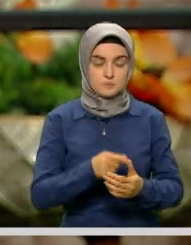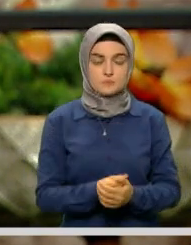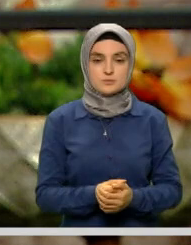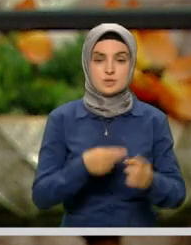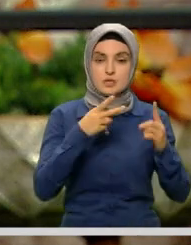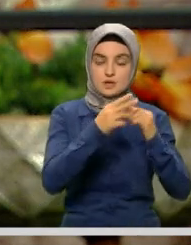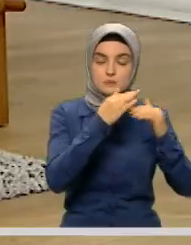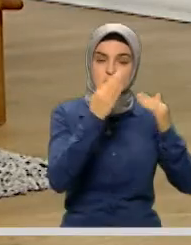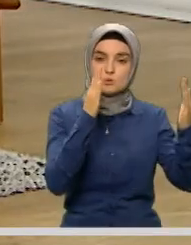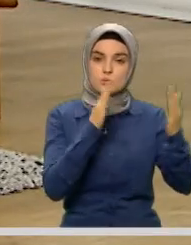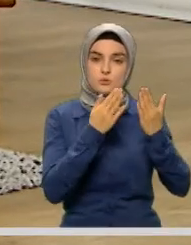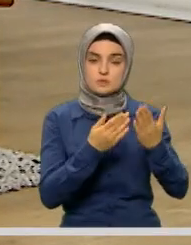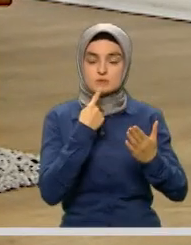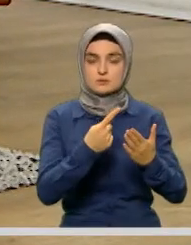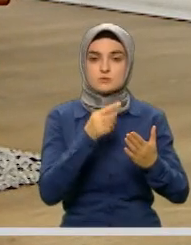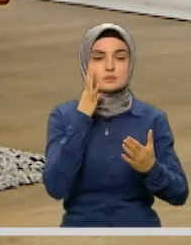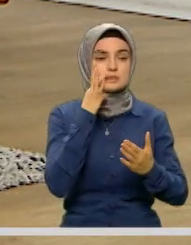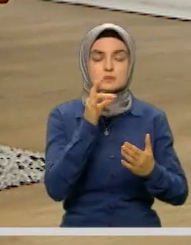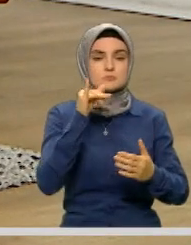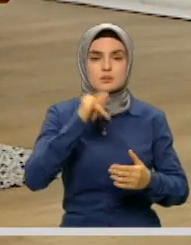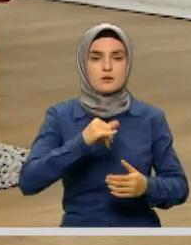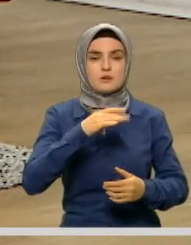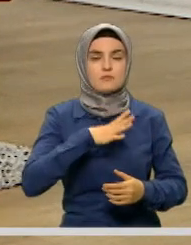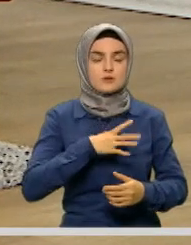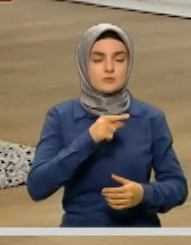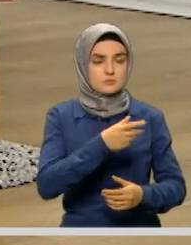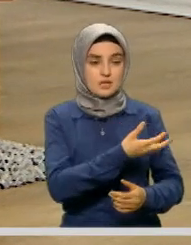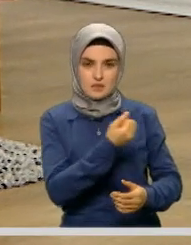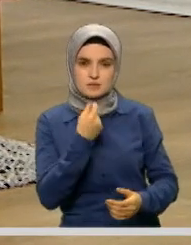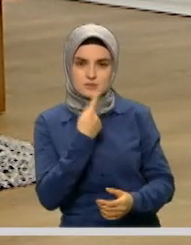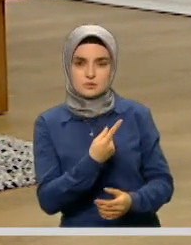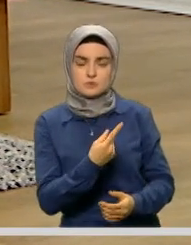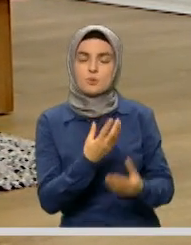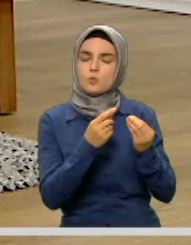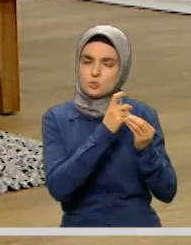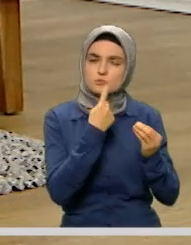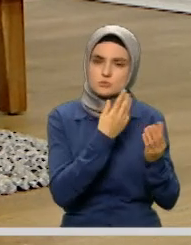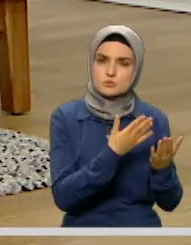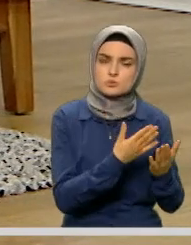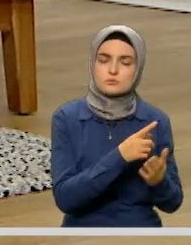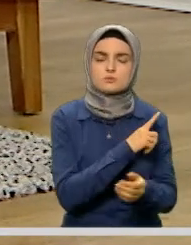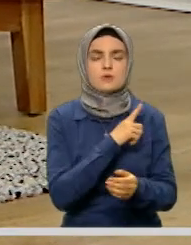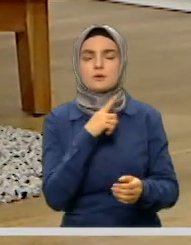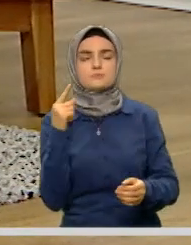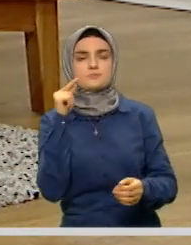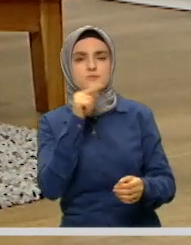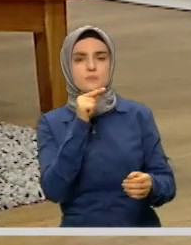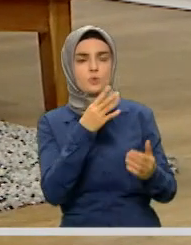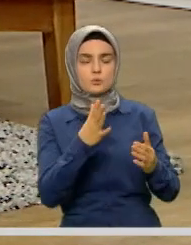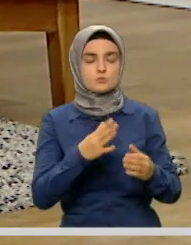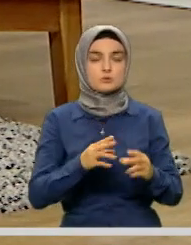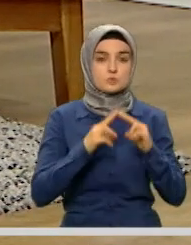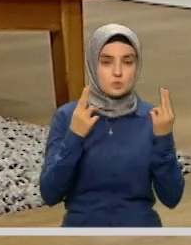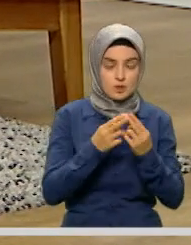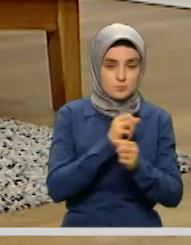önünde bir savaş dönüşünde. Diyor ki kimin hakkı varsa benden alsın. olur mu ya Resulallah falan. Hayır diyor, ben diyor kıyamet gününde